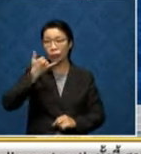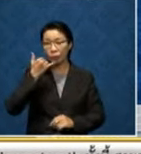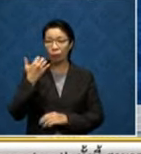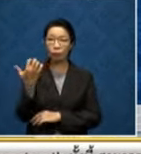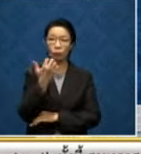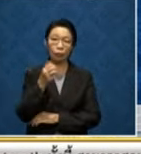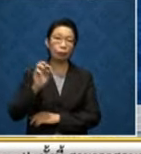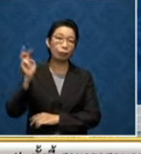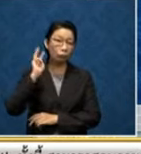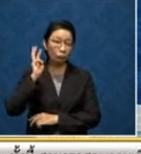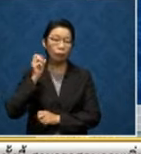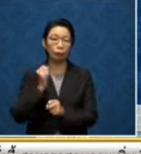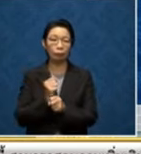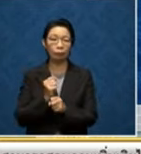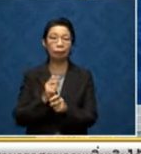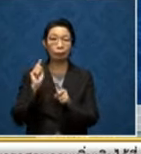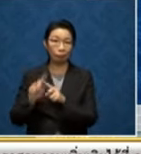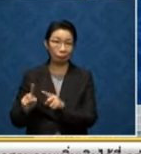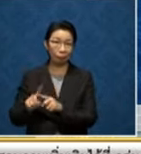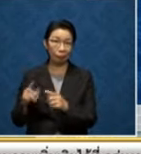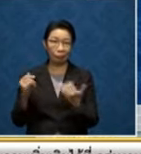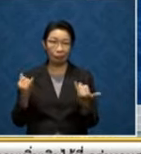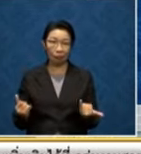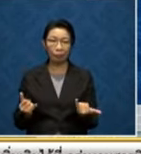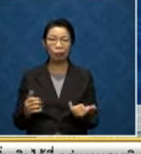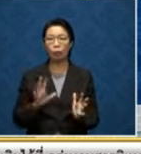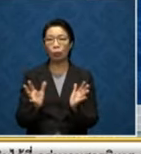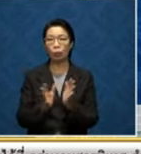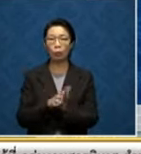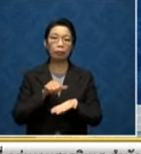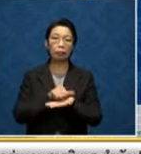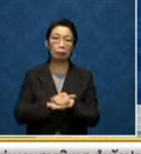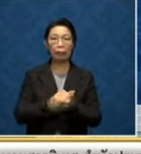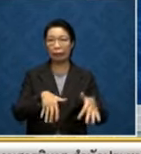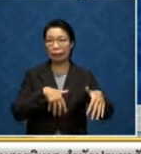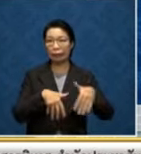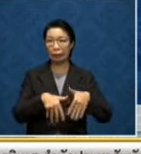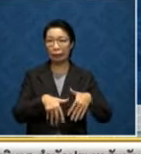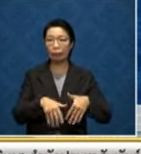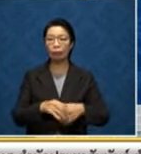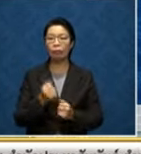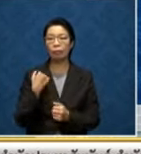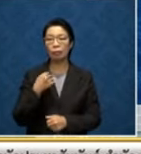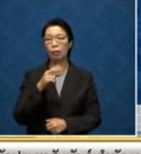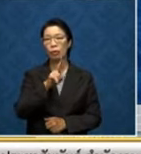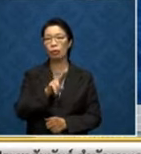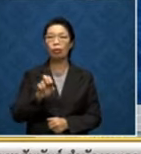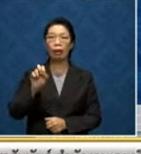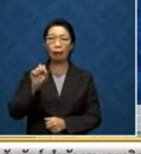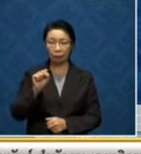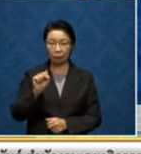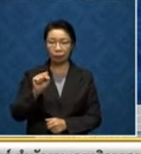โทรทัศน์อนาคตพื้นฐานโดยทั่วถึงและบริการเพื่อสังคม Universalservice